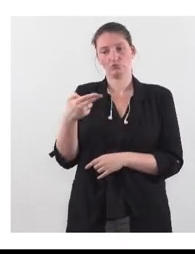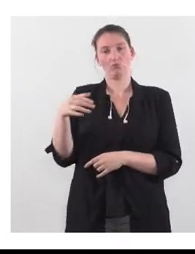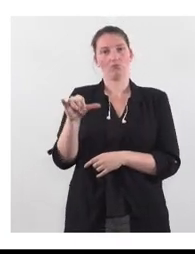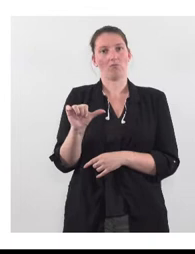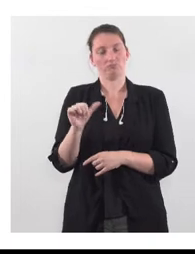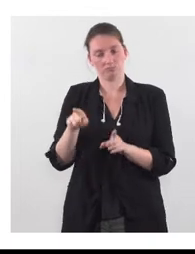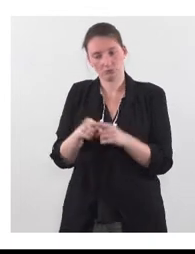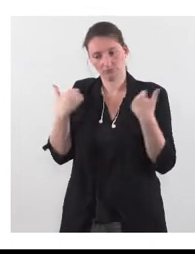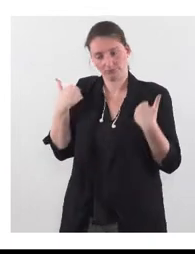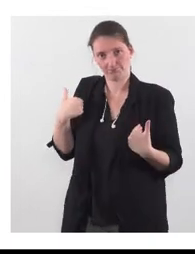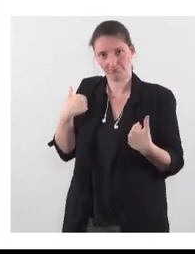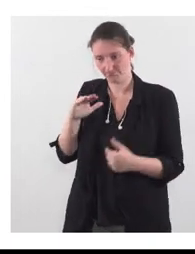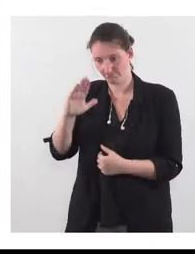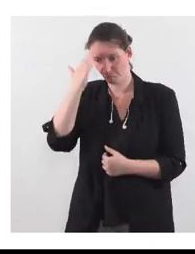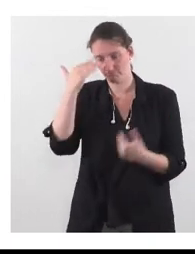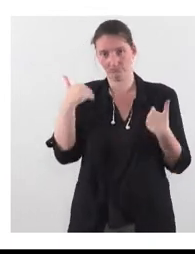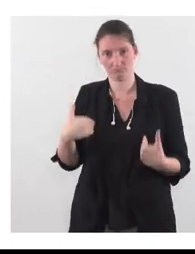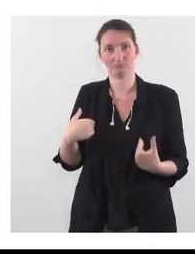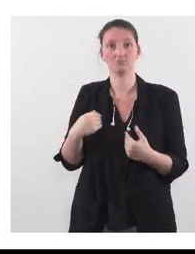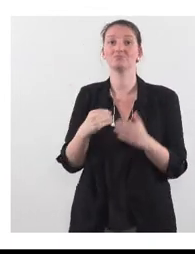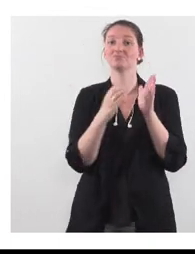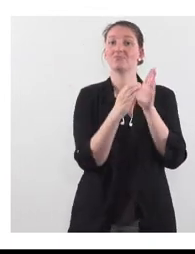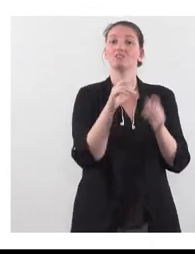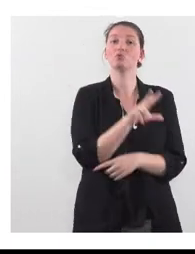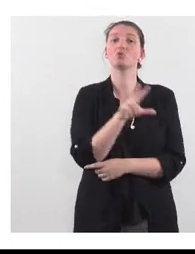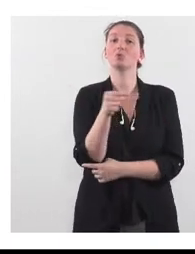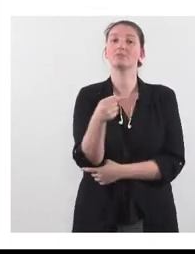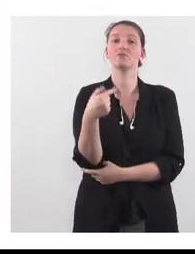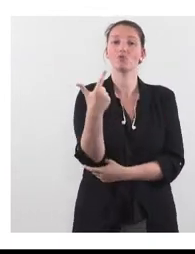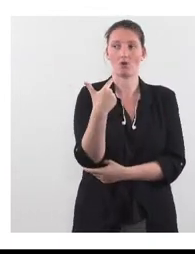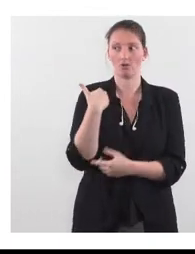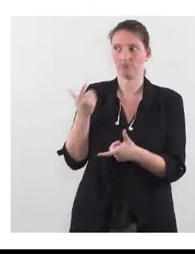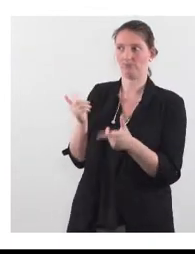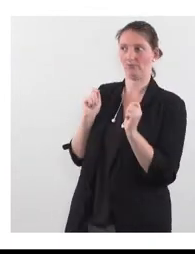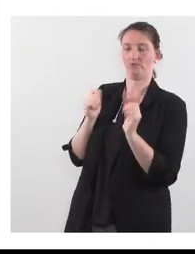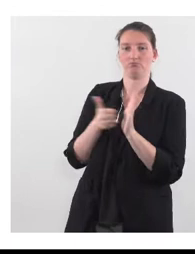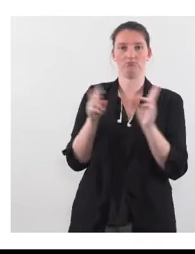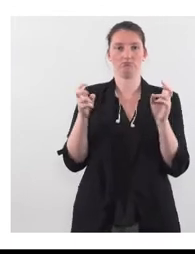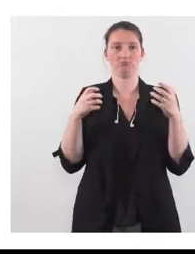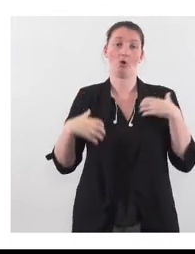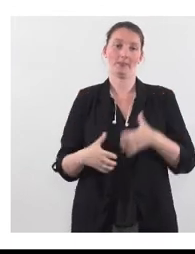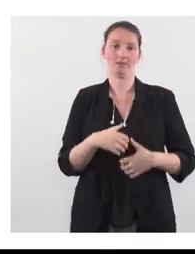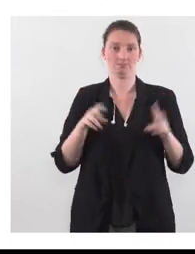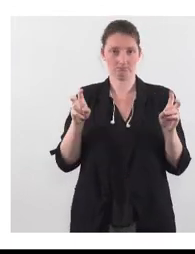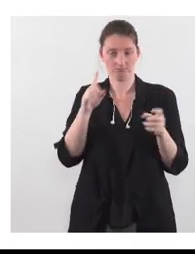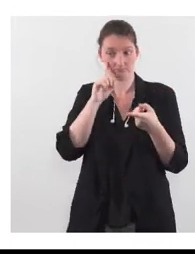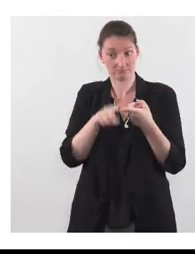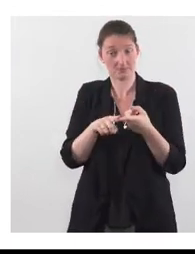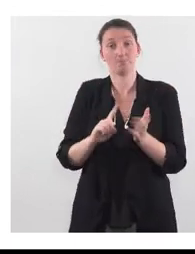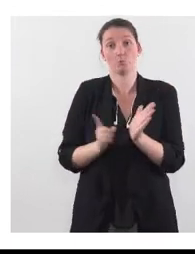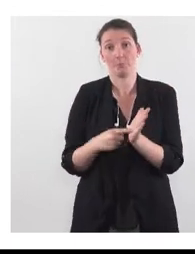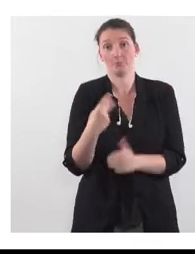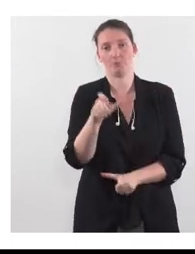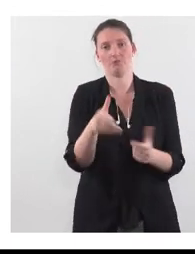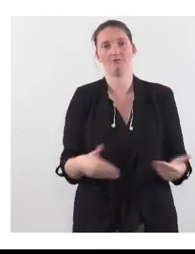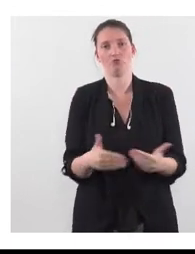comme organe au titre de l'article 33.2 de la Convention des Nations Unies sur le droit des personnes handicapées. Et je le dis parce que